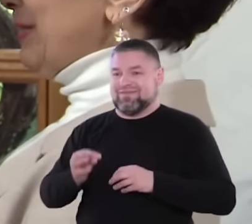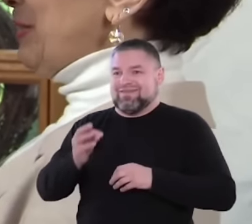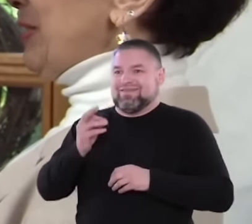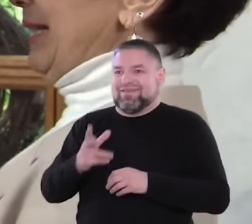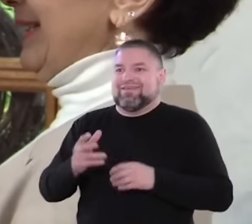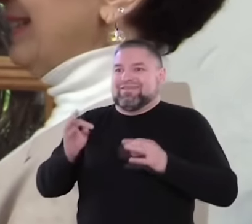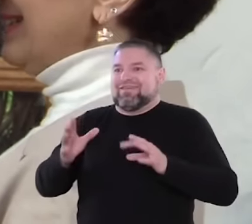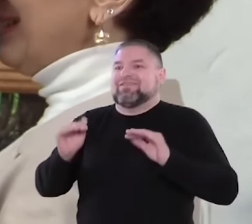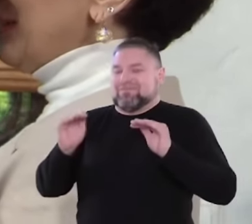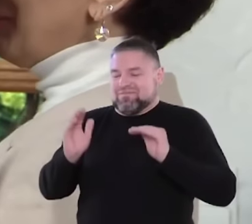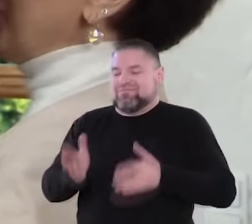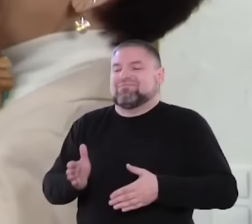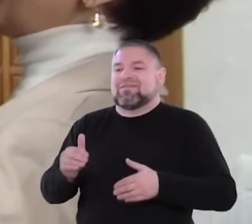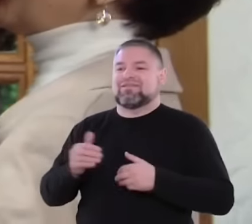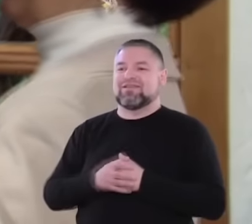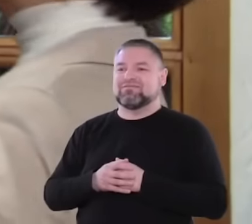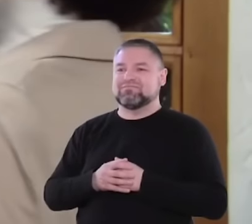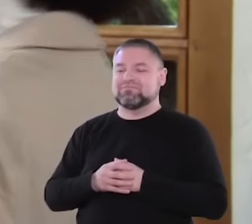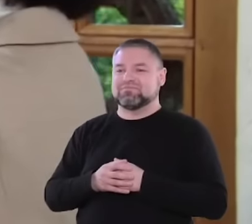Tak, zostanę.